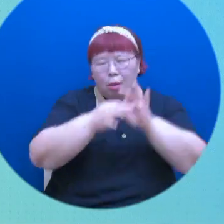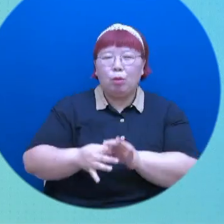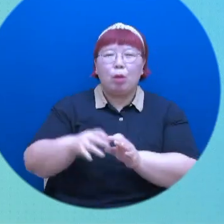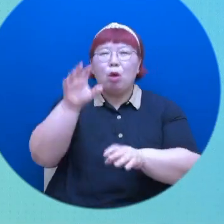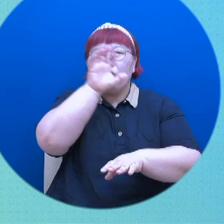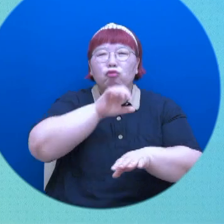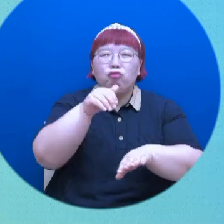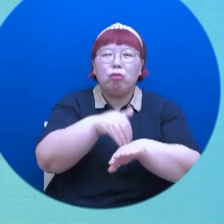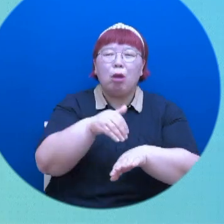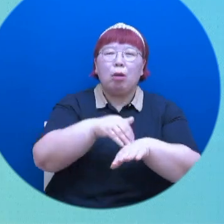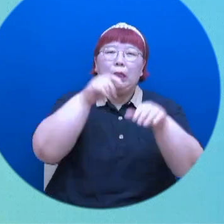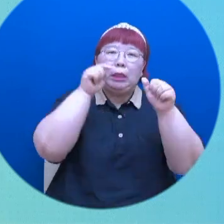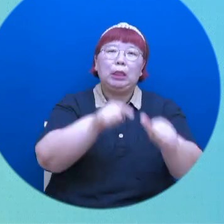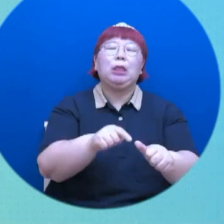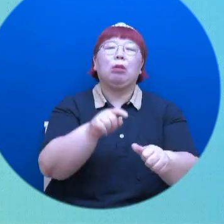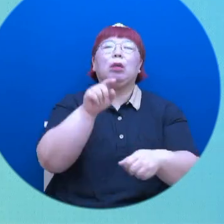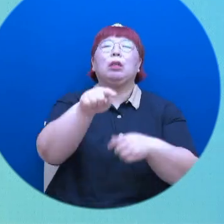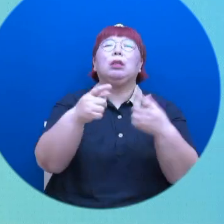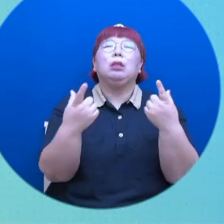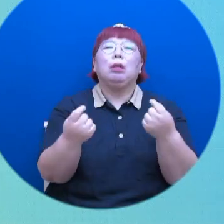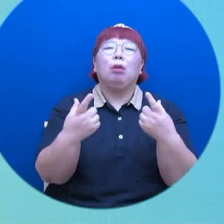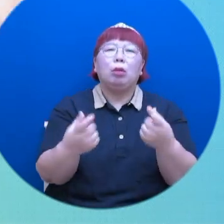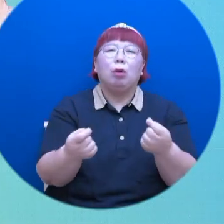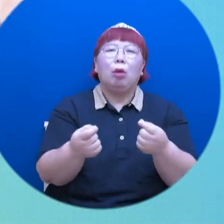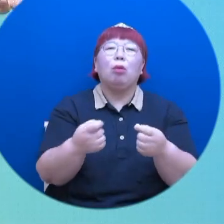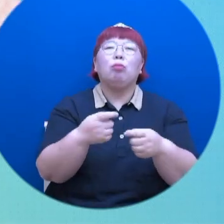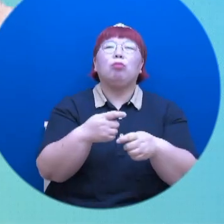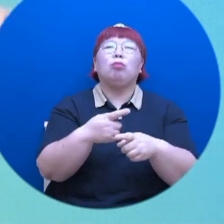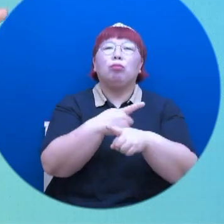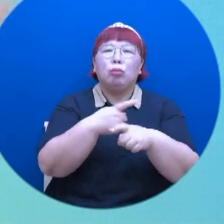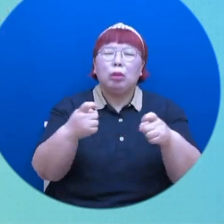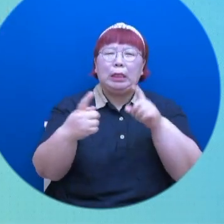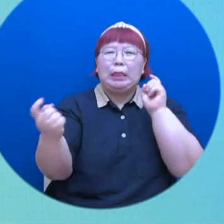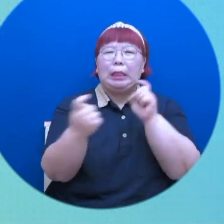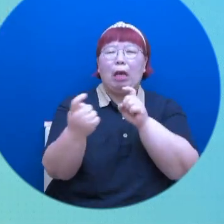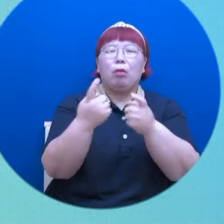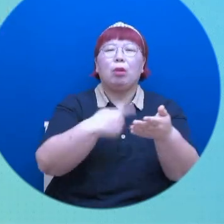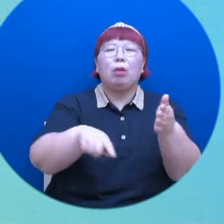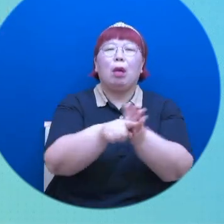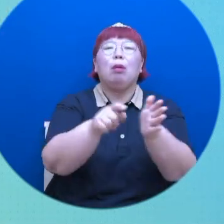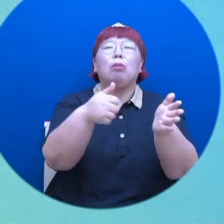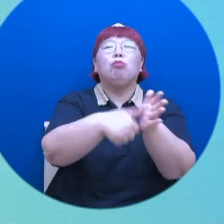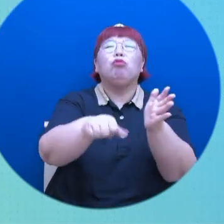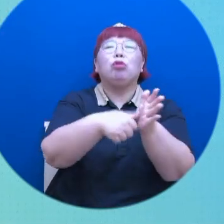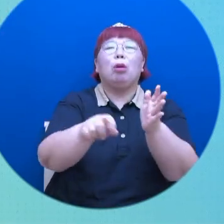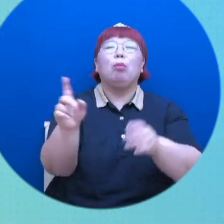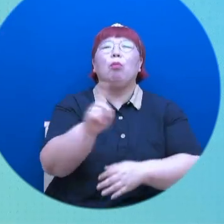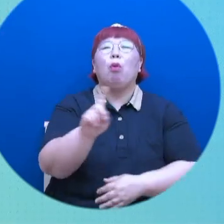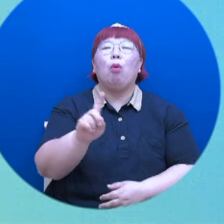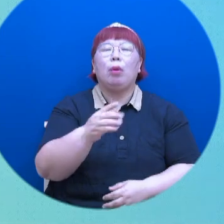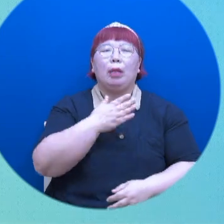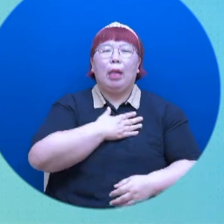없게 만드셨던 그 무기가 무엇인지, 내가 지금 가장 잘할 수 있는 것이